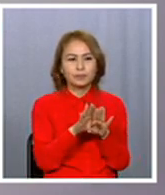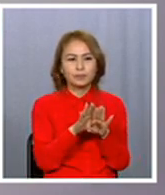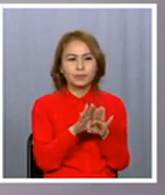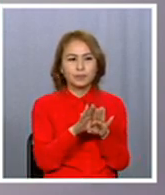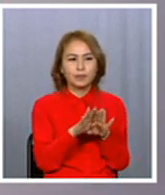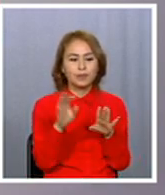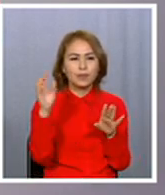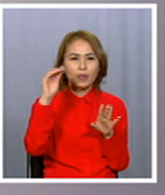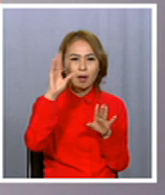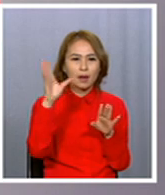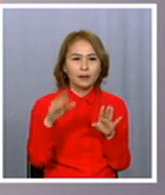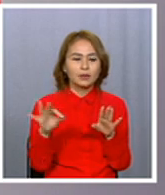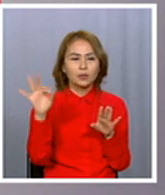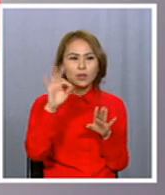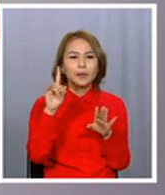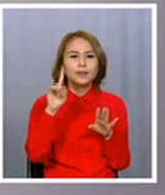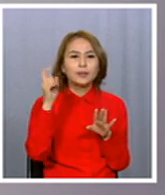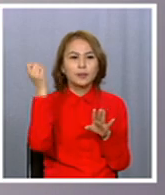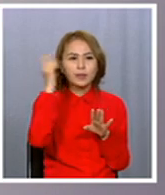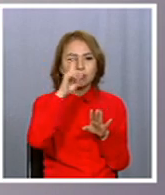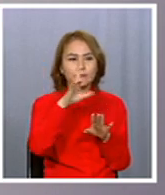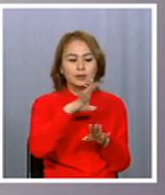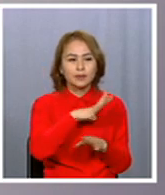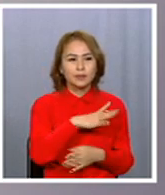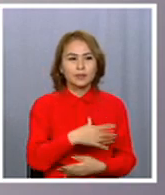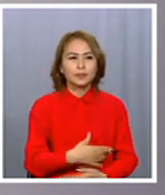ай туралы не білесіздер?